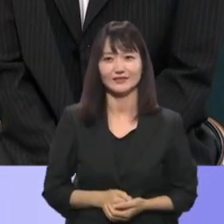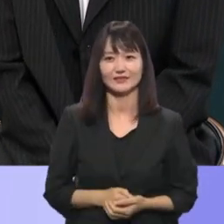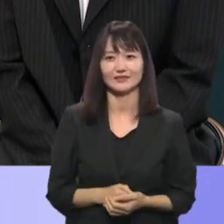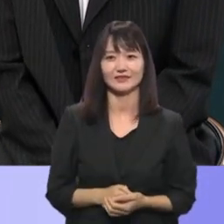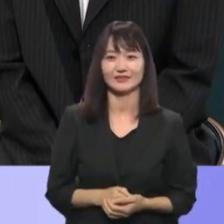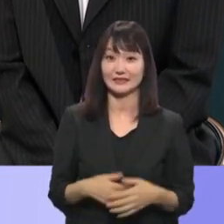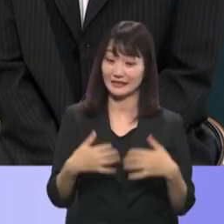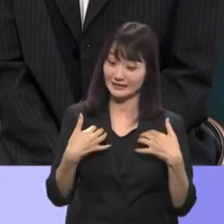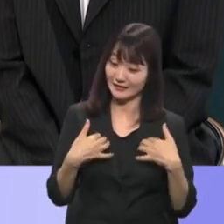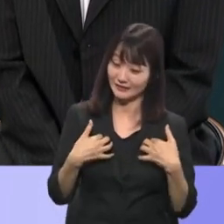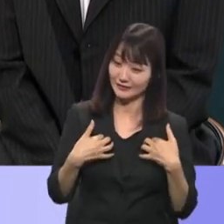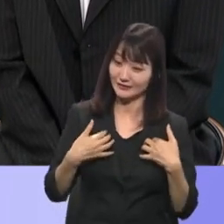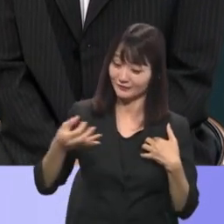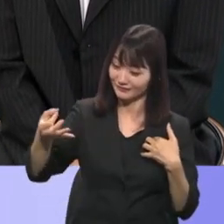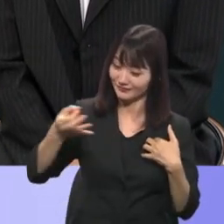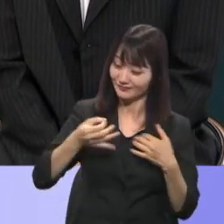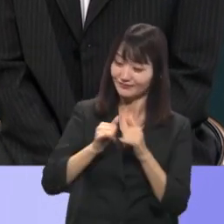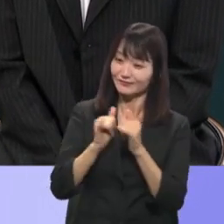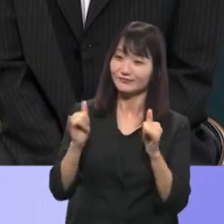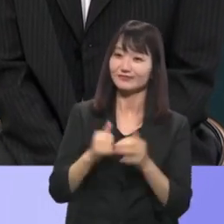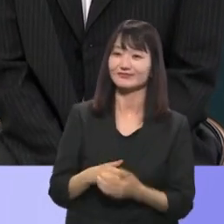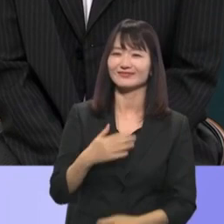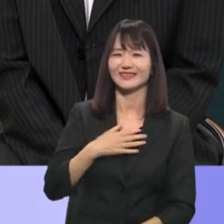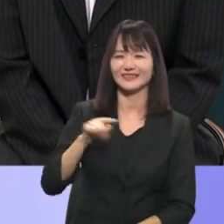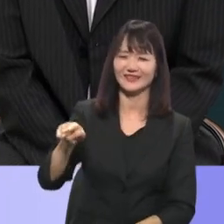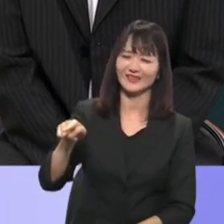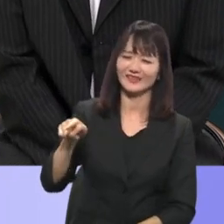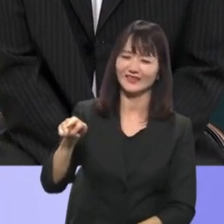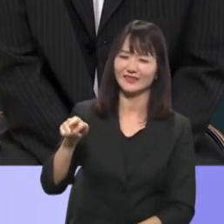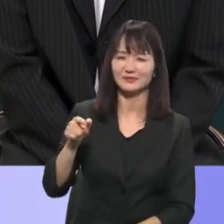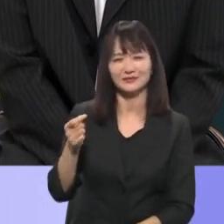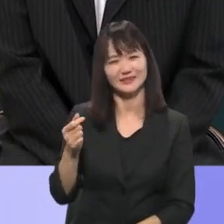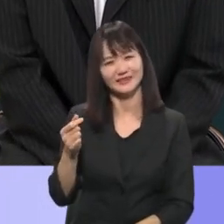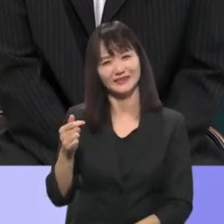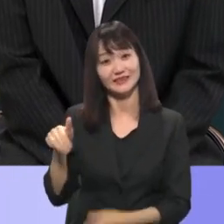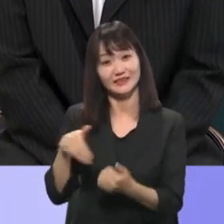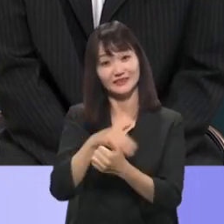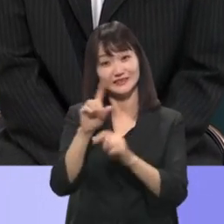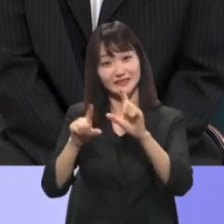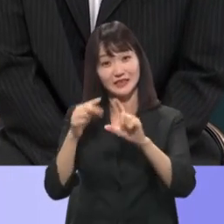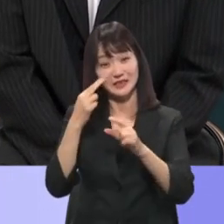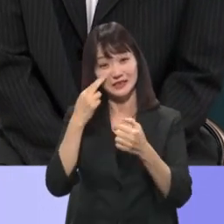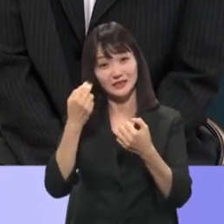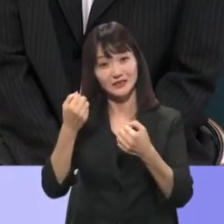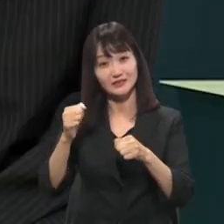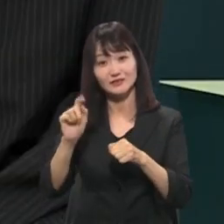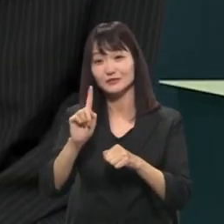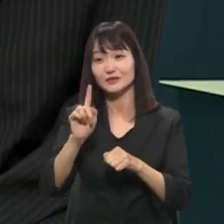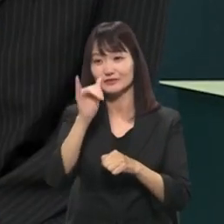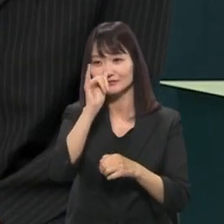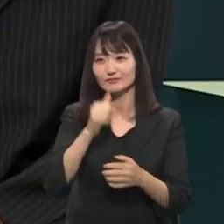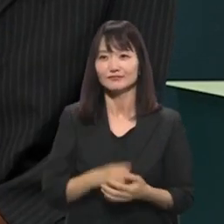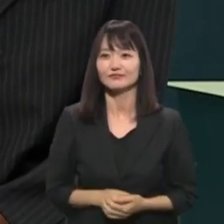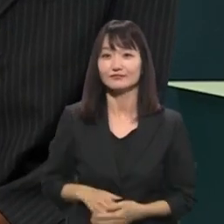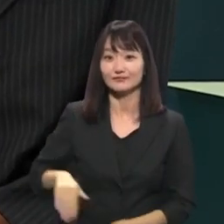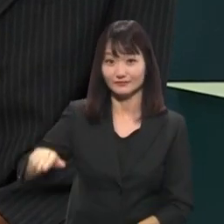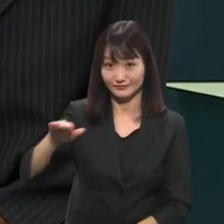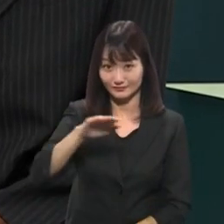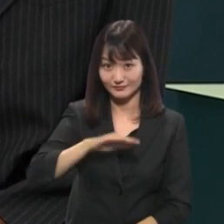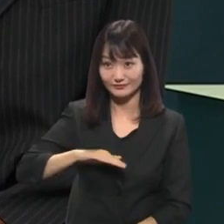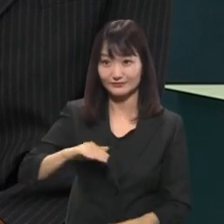그래도 좀 재미있게 시청자 여러분들이 이렇게 나도 저랬는데 할 만한 상황극 같은 거 그러면 저희가